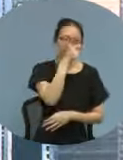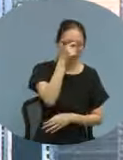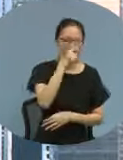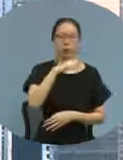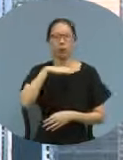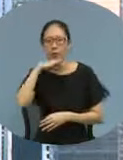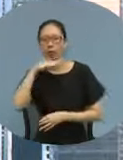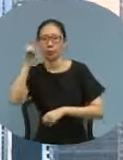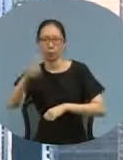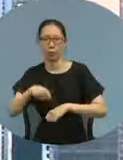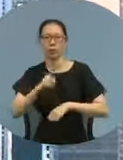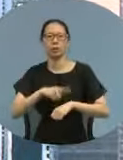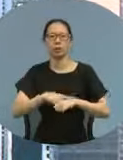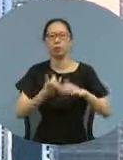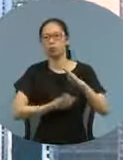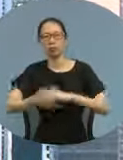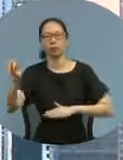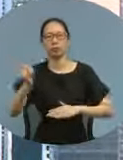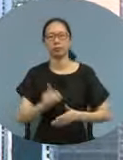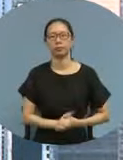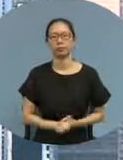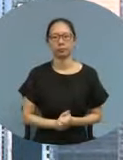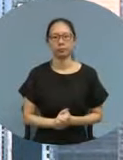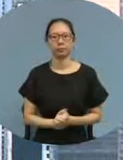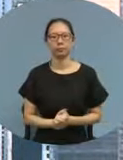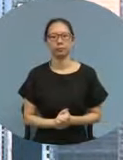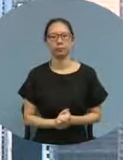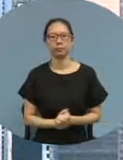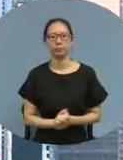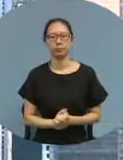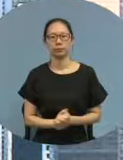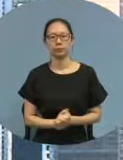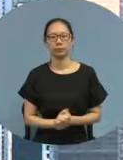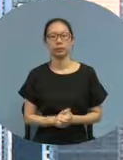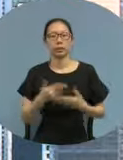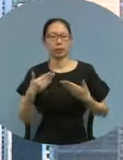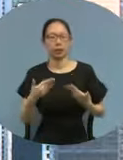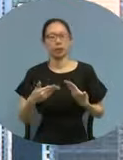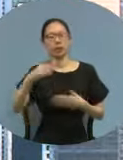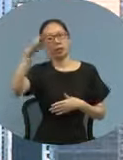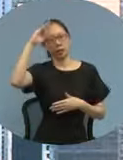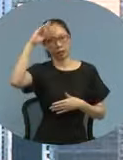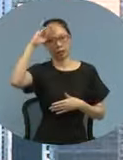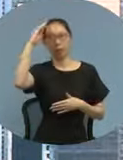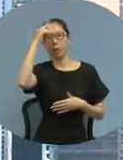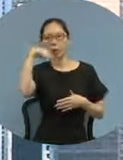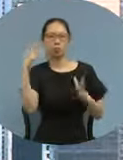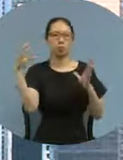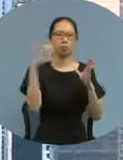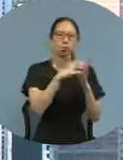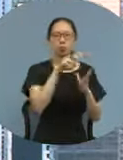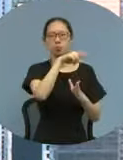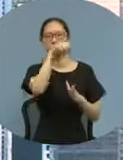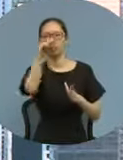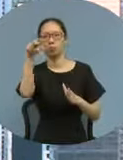查或者候審的期間是潛逃離開了香港，是現在全部都應該是被